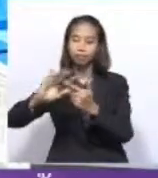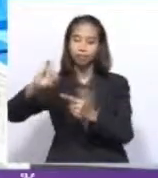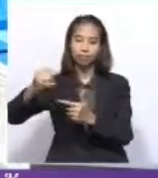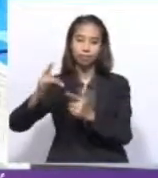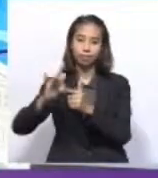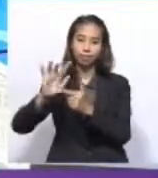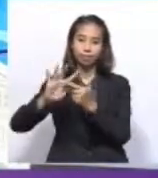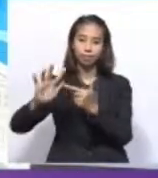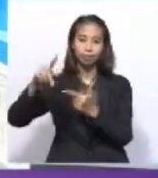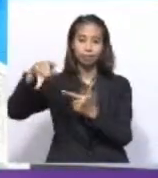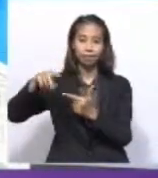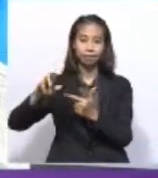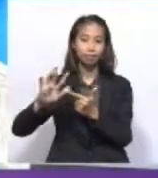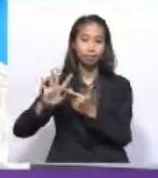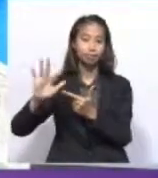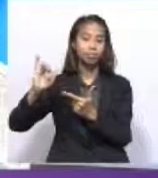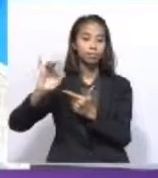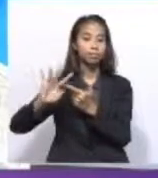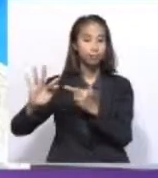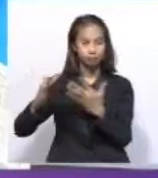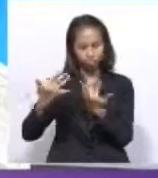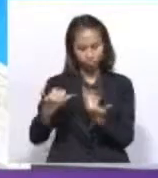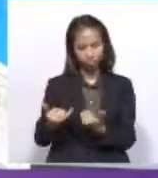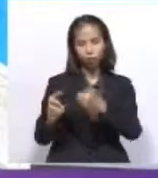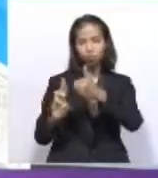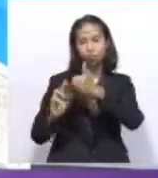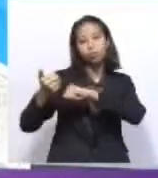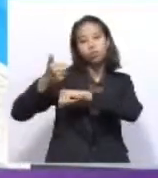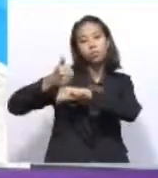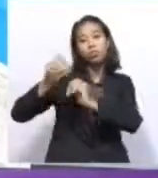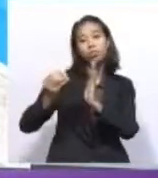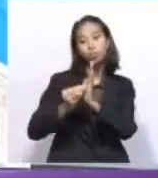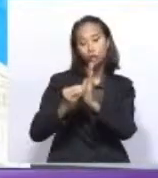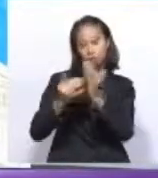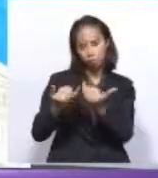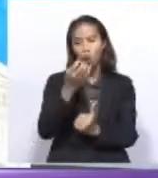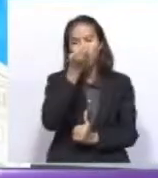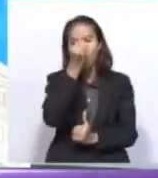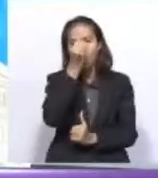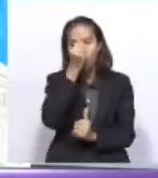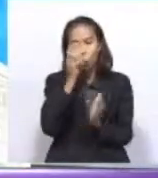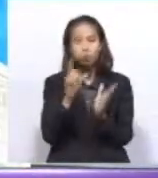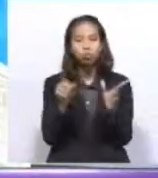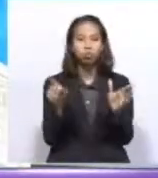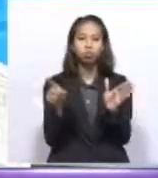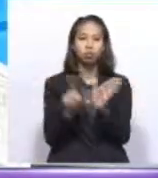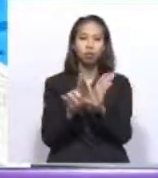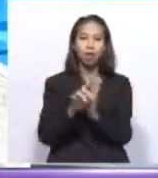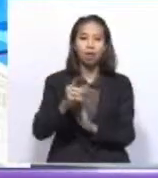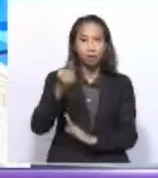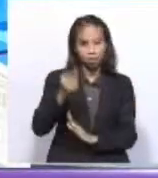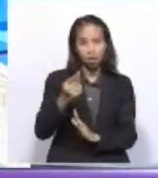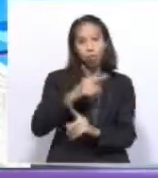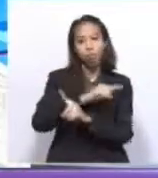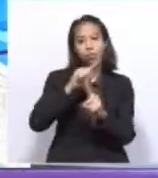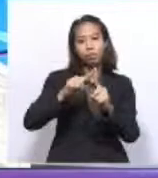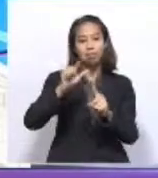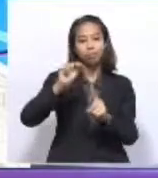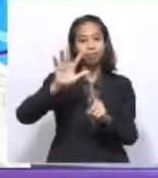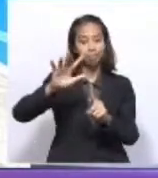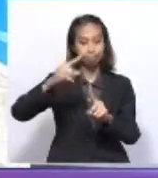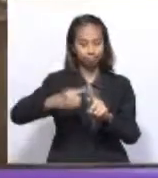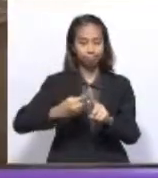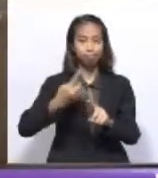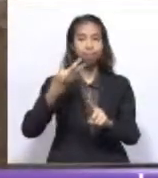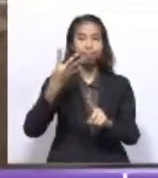บหน้าไปมากแล้วรองผู้ว่าราชการกรุงเทพมหานครระบุว่าจะมีการทดสอบเสมือนจริงครั้งสุดท้ายในวันที่25เมษายนค่ะนาย